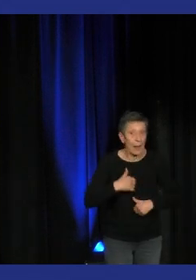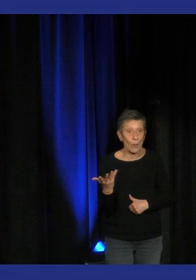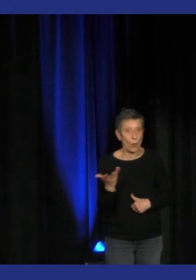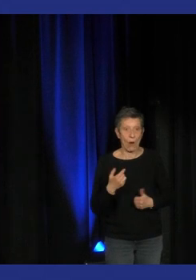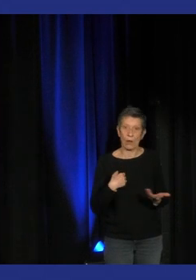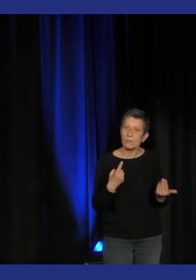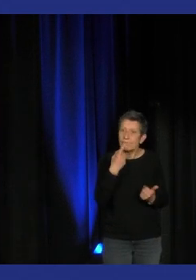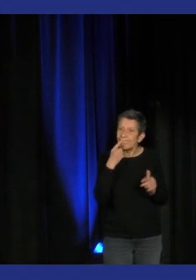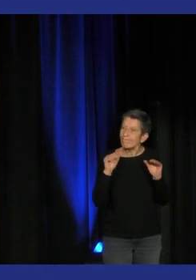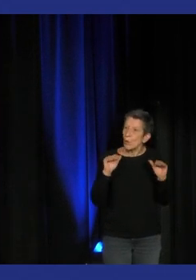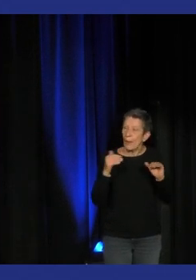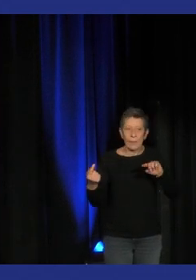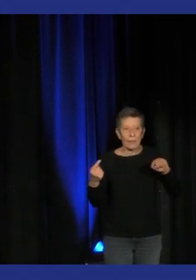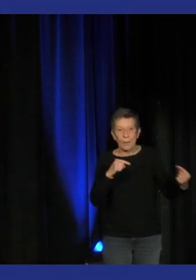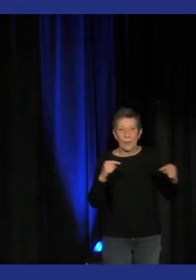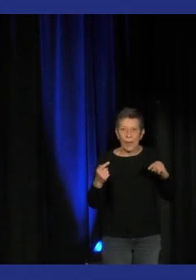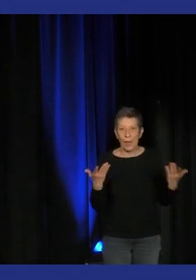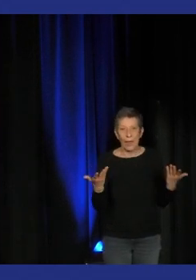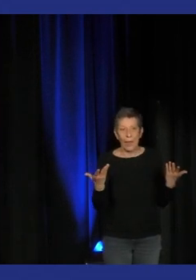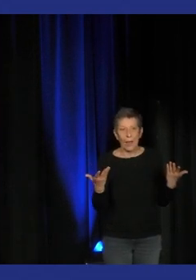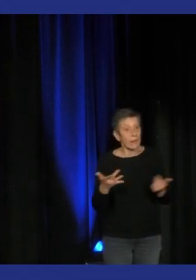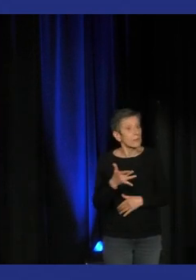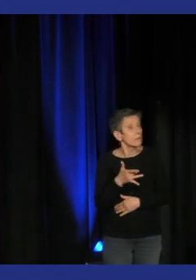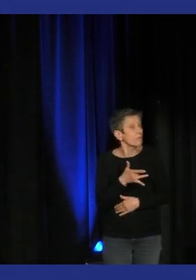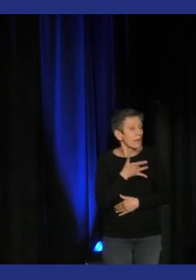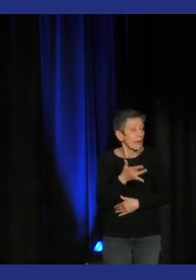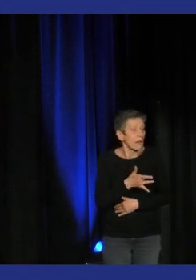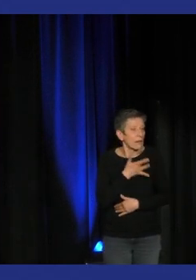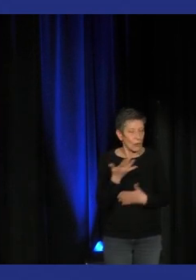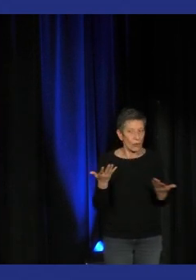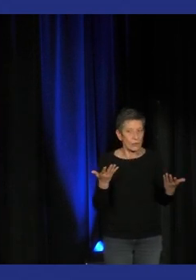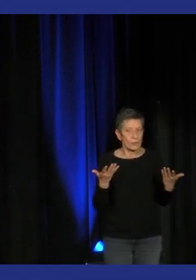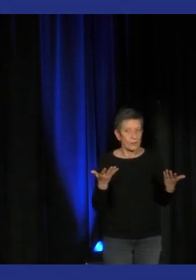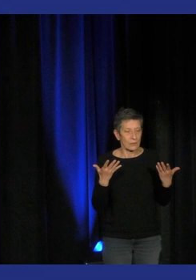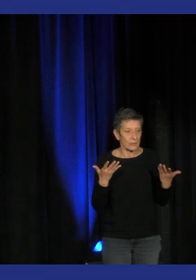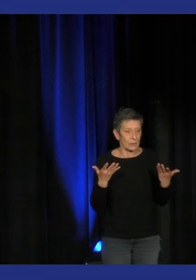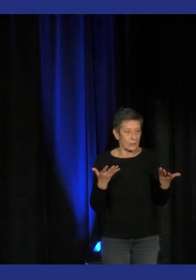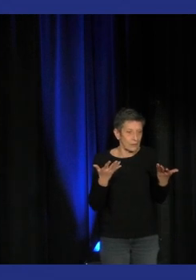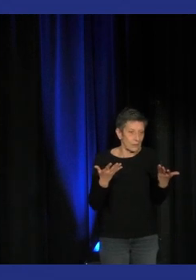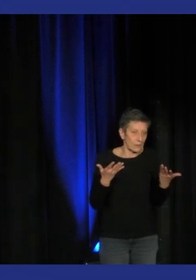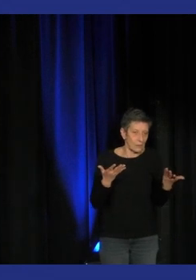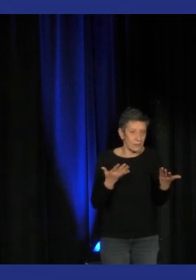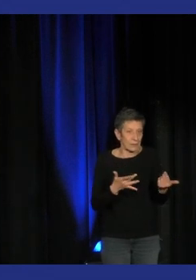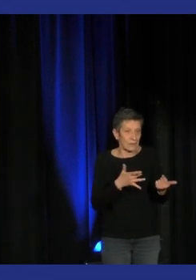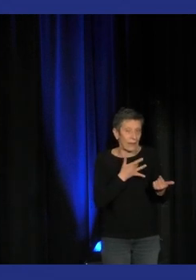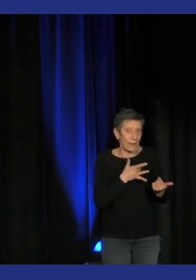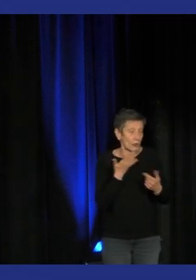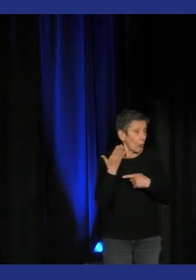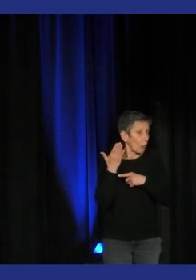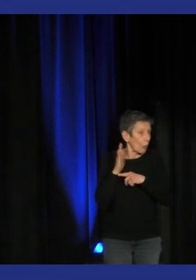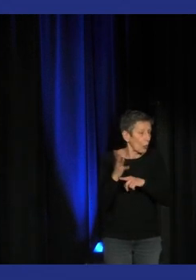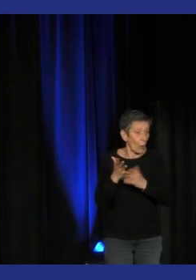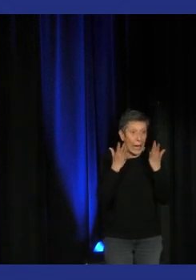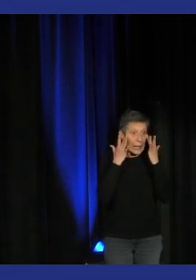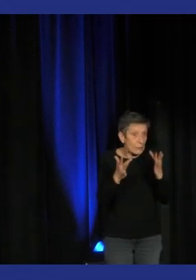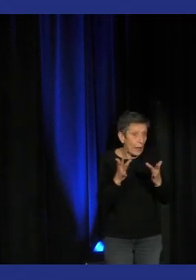être intéressant à montrer un petit peu et à rendre compte des expériences du handicap en interrogeant aussi un